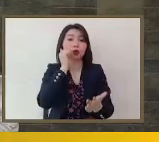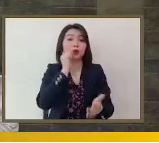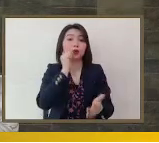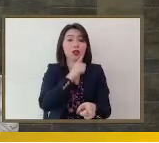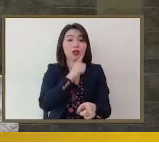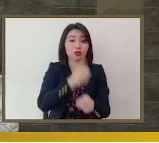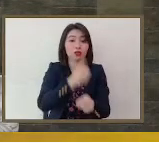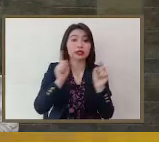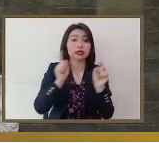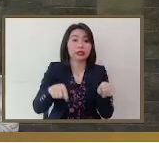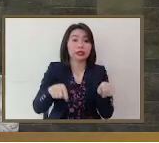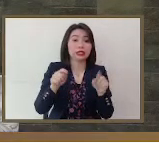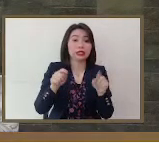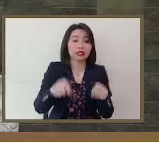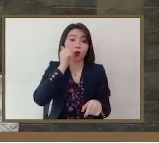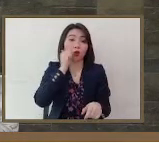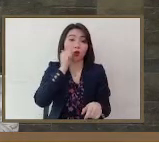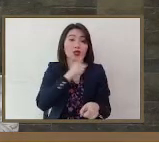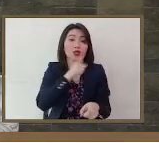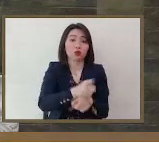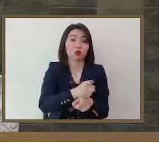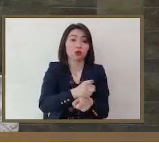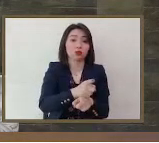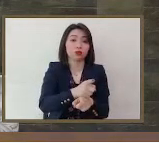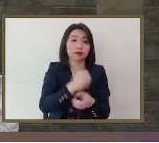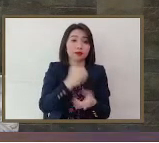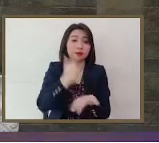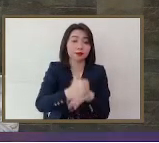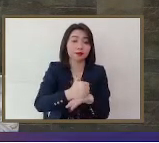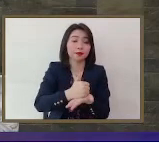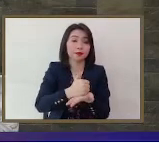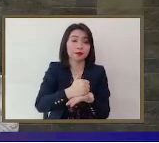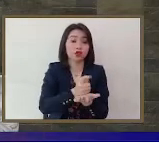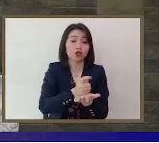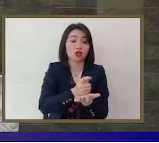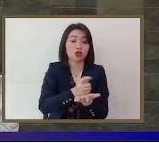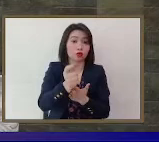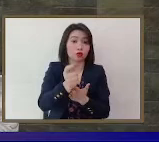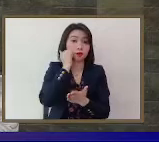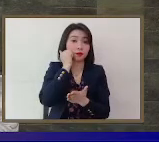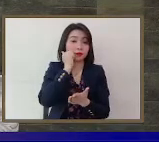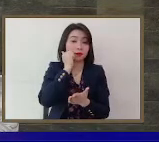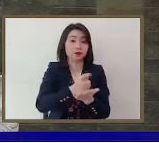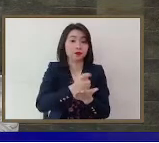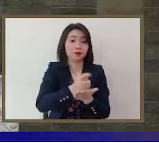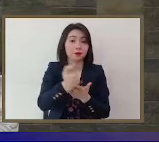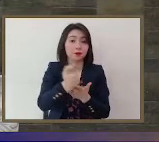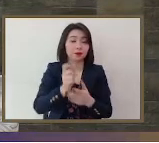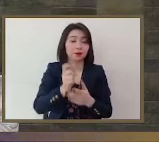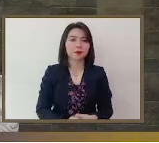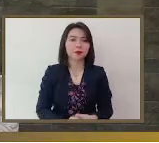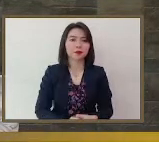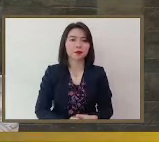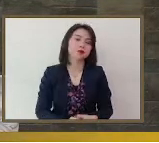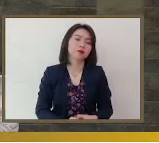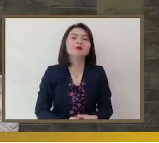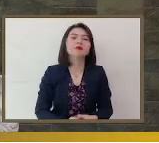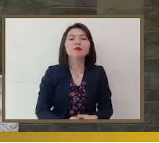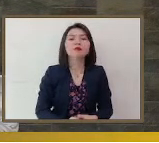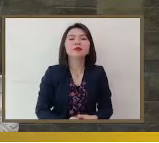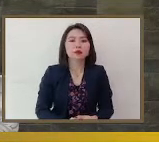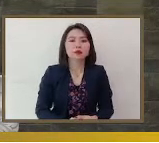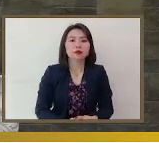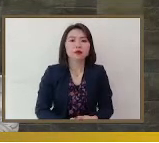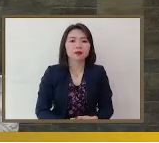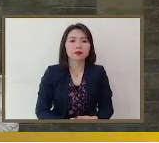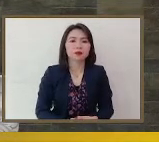the absolute truth. Okay? Now, huwag kayo maniniwala po doon. Kasi yung na kay Matthew rito, mapatid, yung